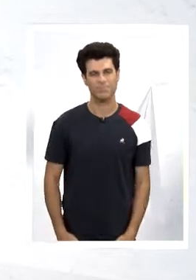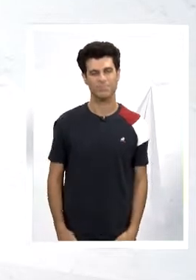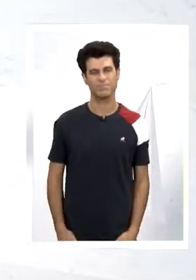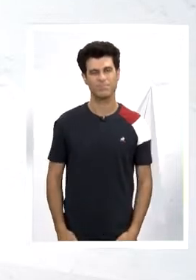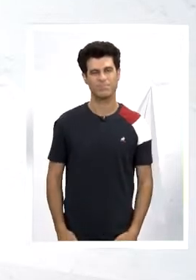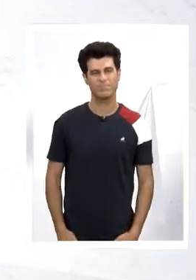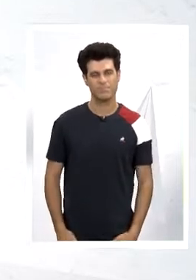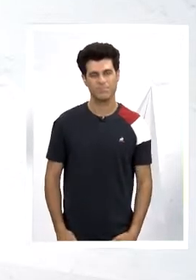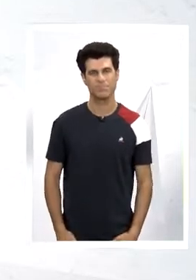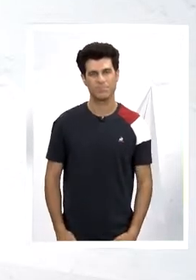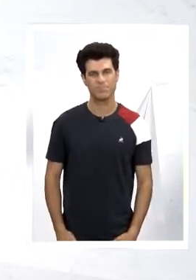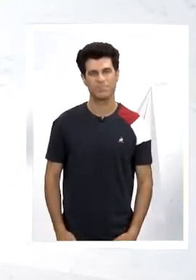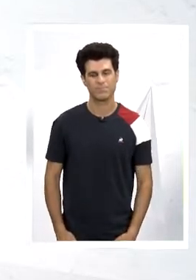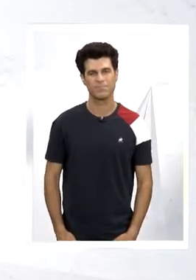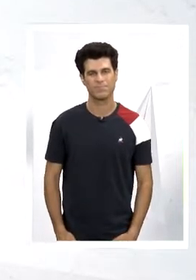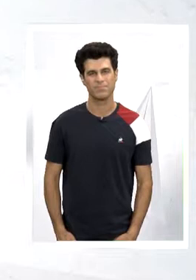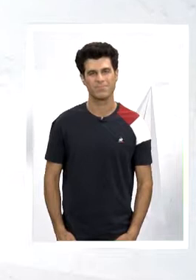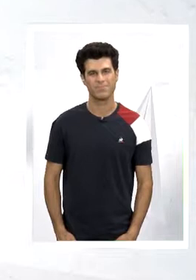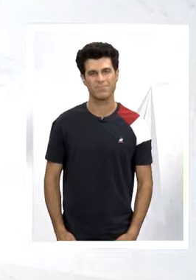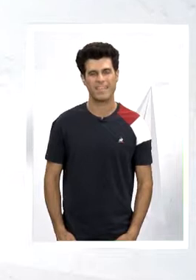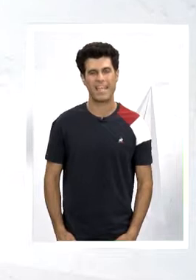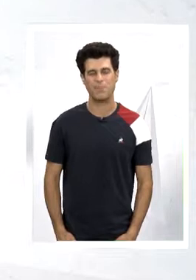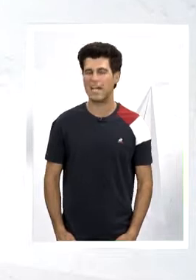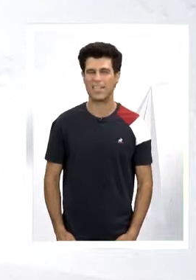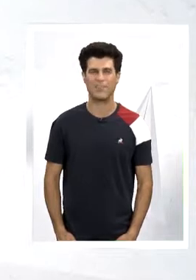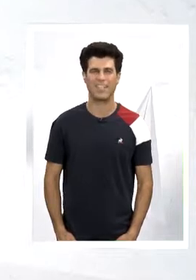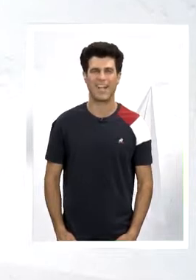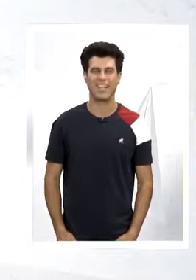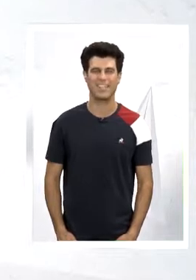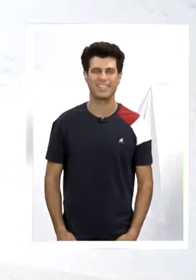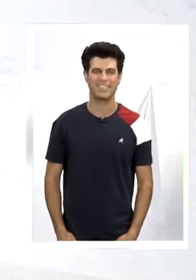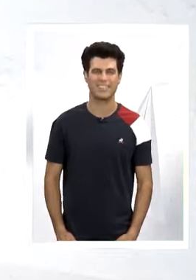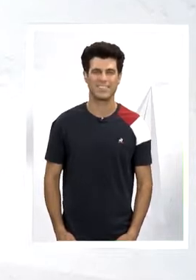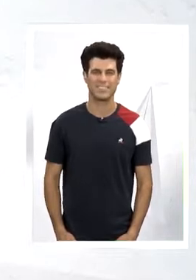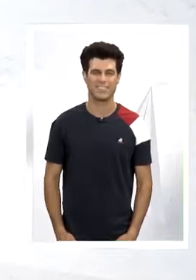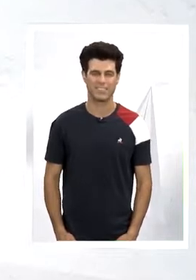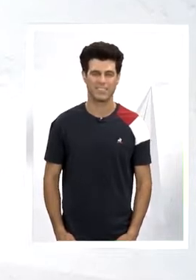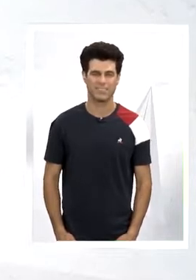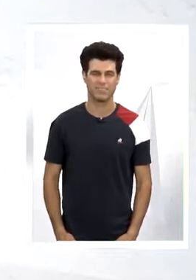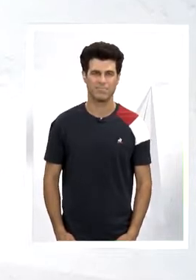לנו במעט להתגבר על הגעגועים. לאה, למה את הכי מתגעגעת?